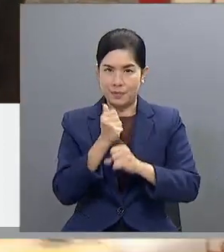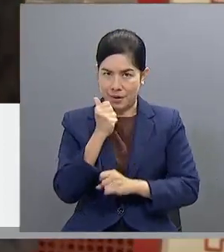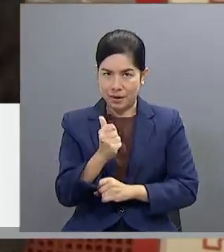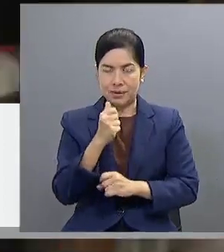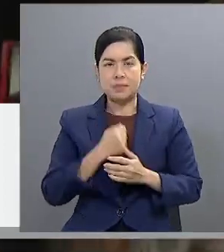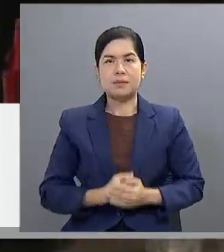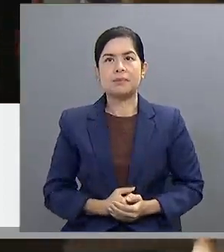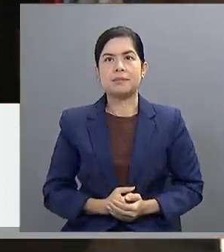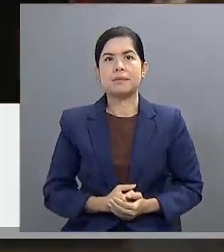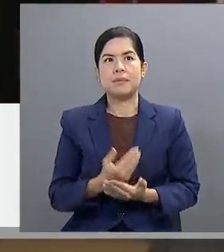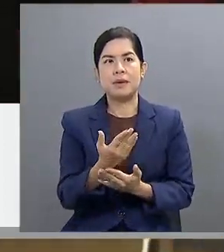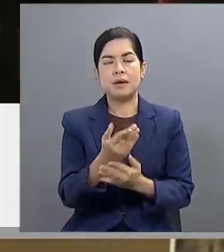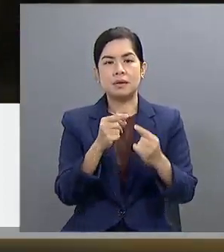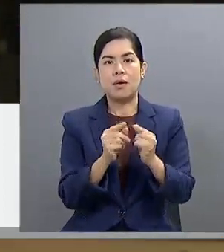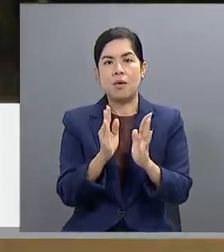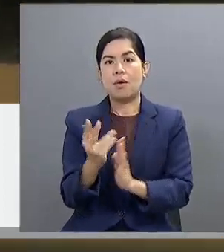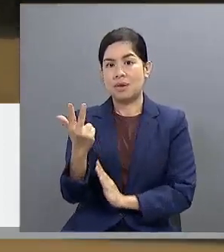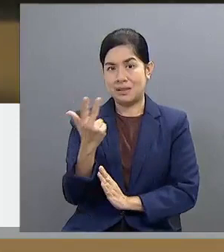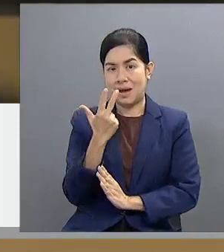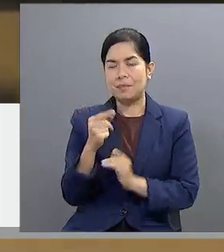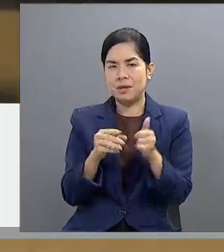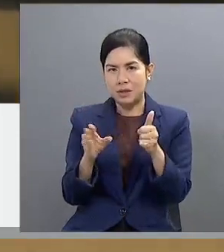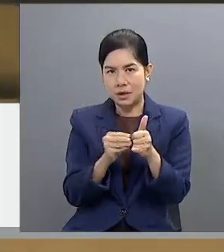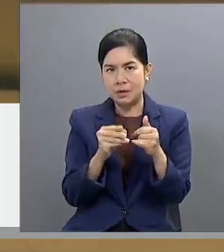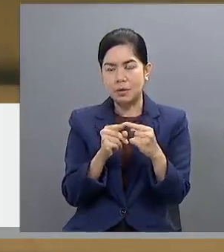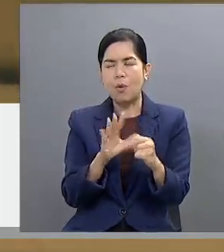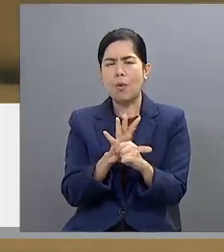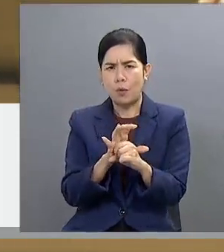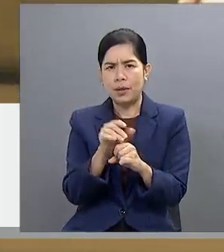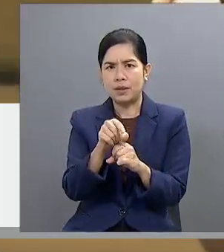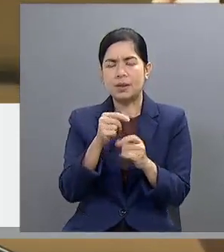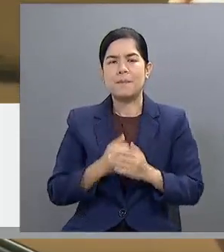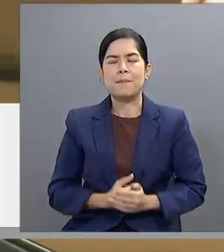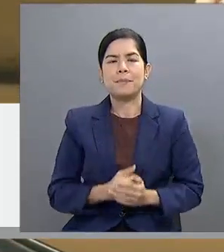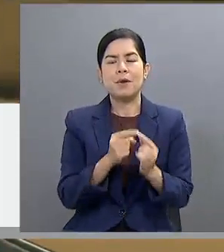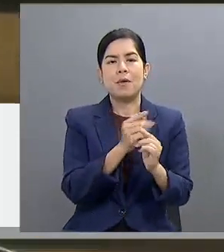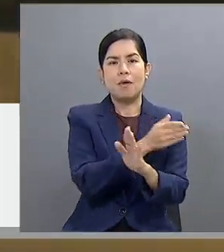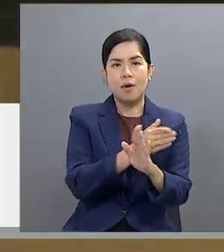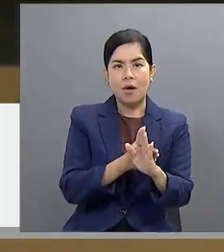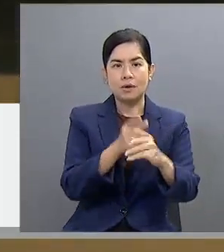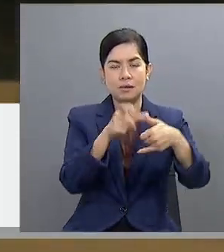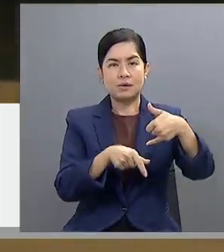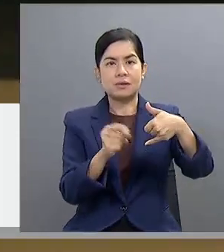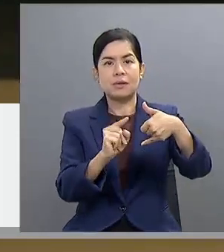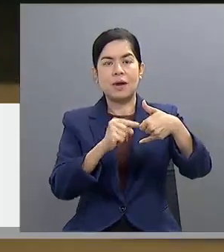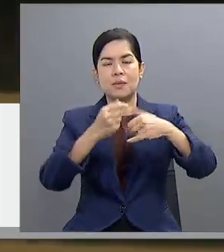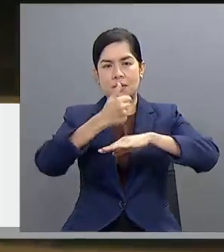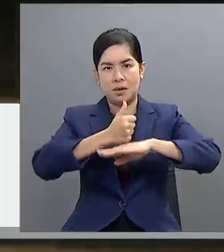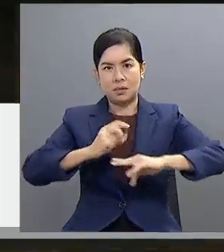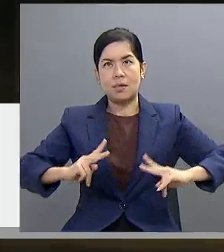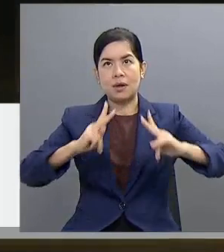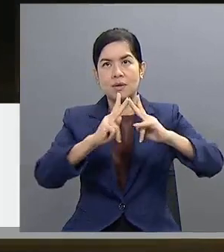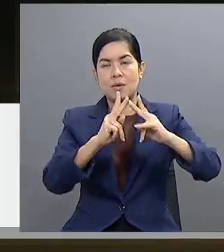3รัฐมนตรีที่ติดคอมีสิบเก้าในเวลาไล่เลี่ยกันก่อนหน้านี้นายศักดิ์สยามชิดชอบรัฐมนตรีว่าการกระทรวงคมนาคม